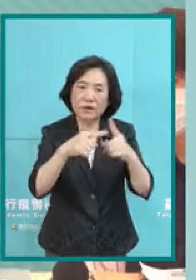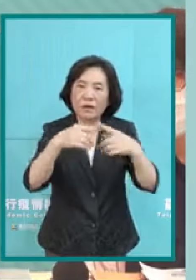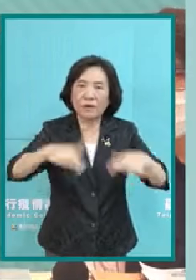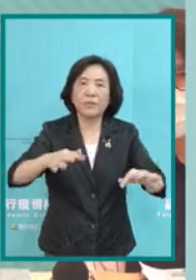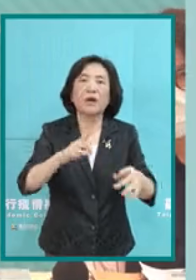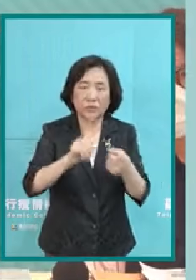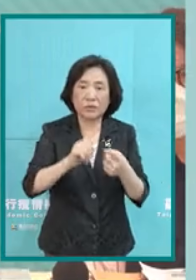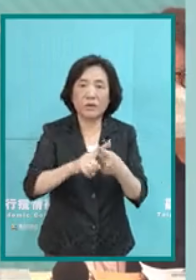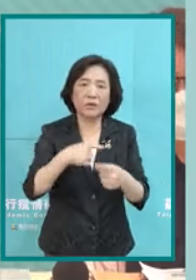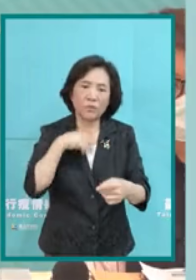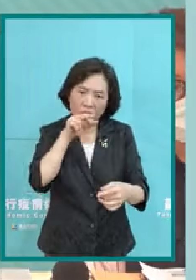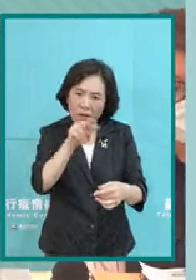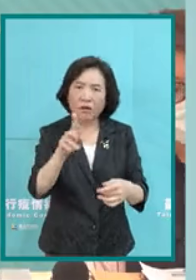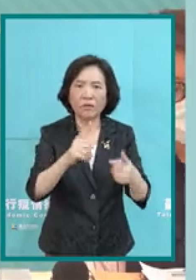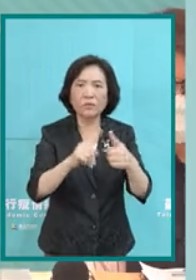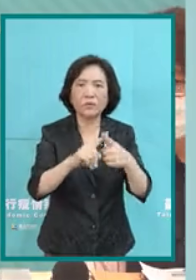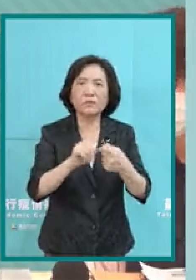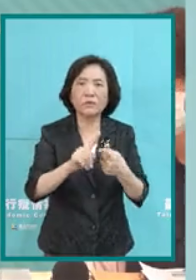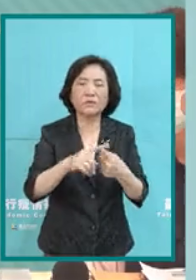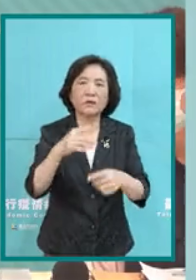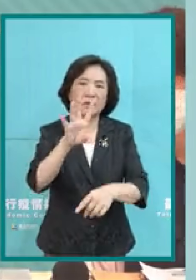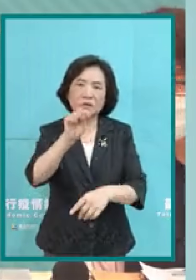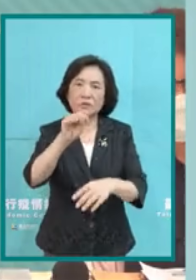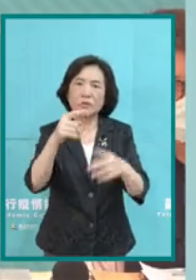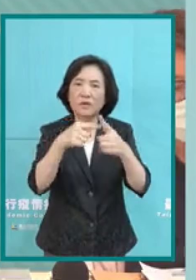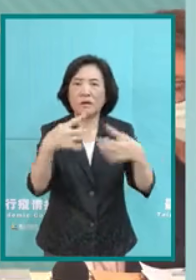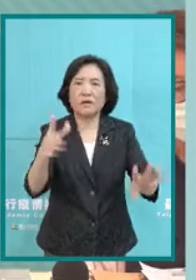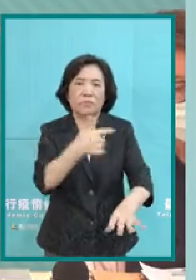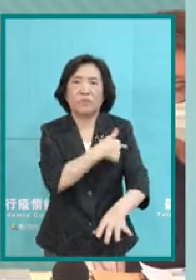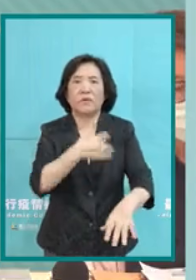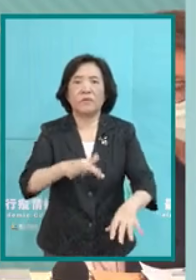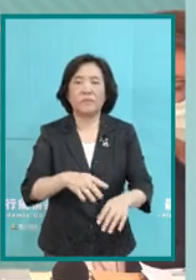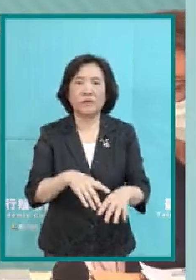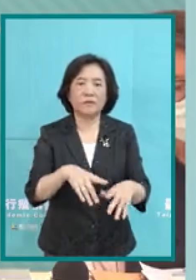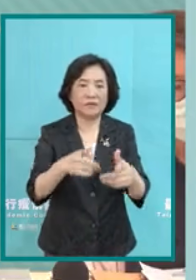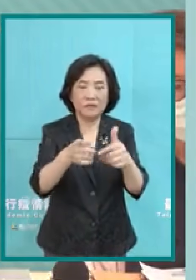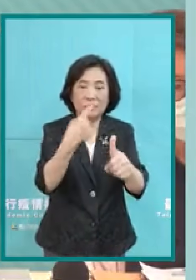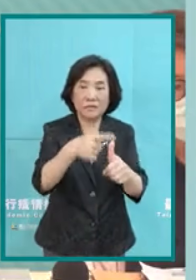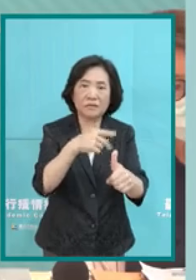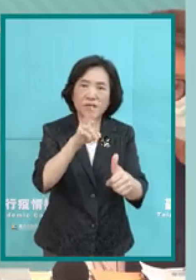就40000人。我看一下，其中第一类的医师人员哦，就